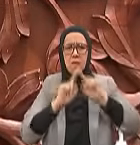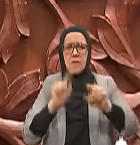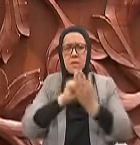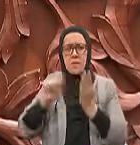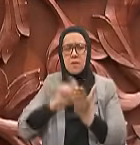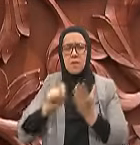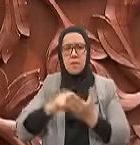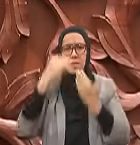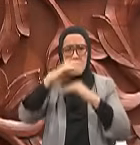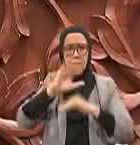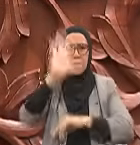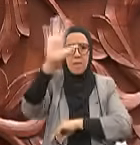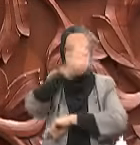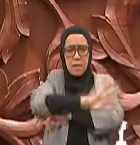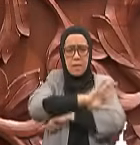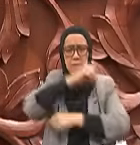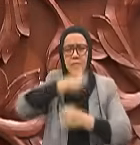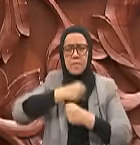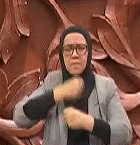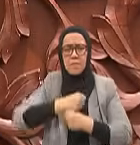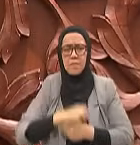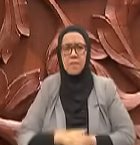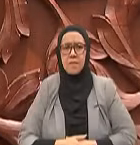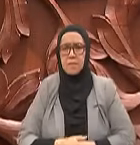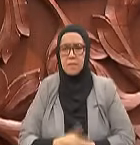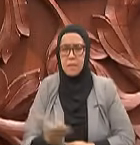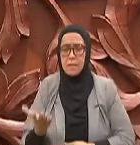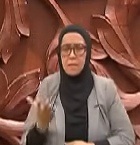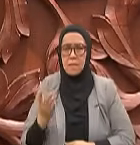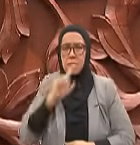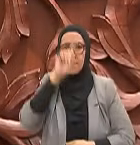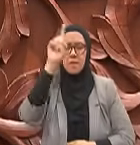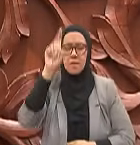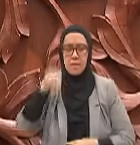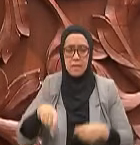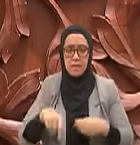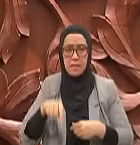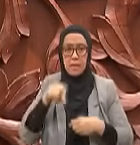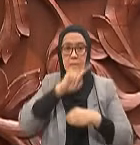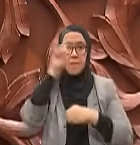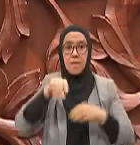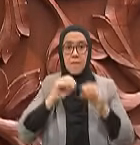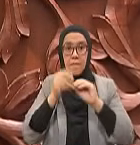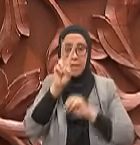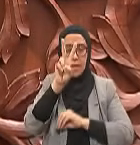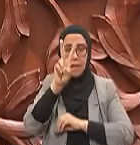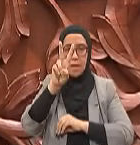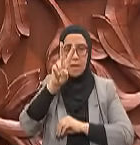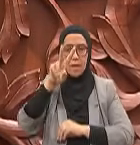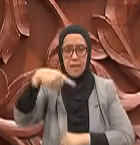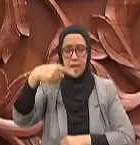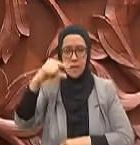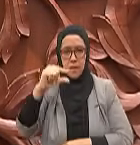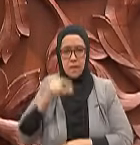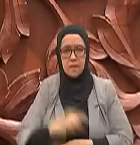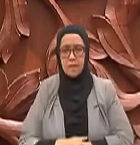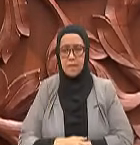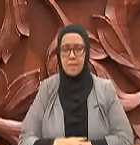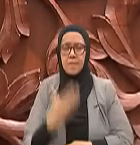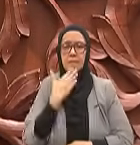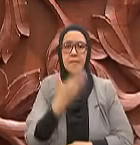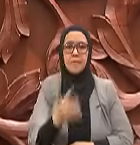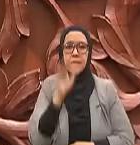hari bekerja seperti benang Terima kasih suara 622 kasih pewarna yang